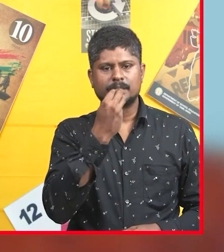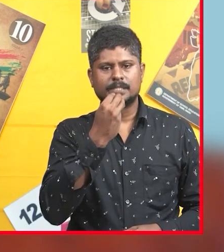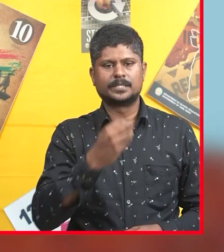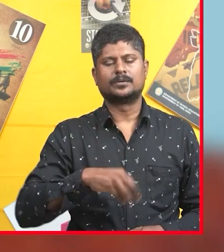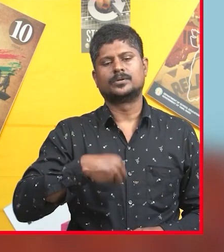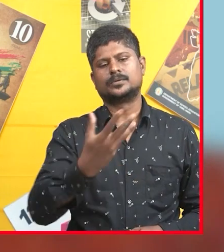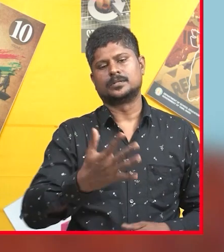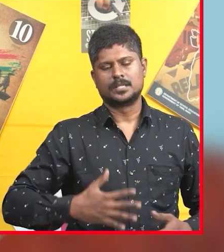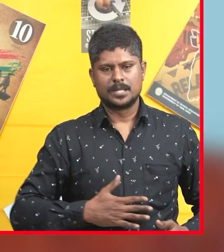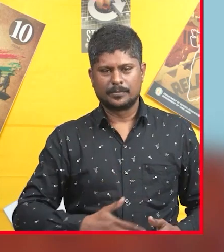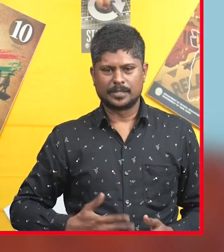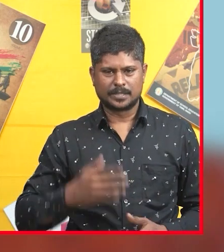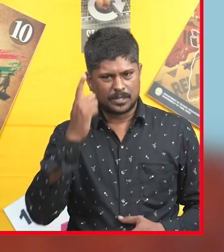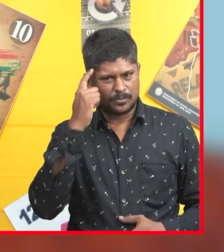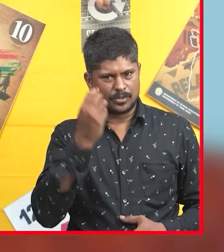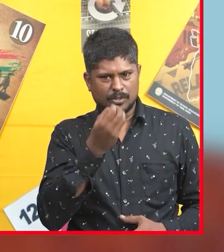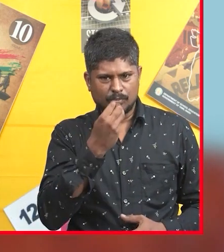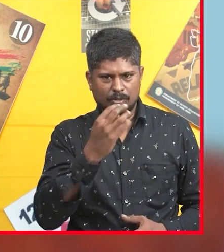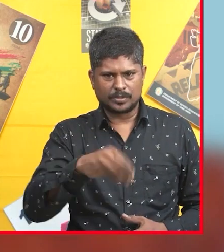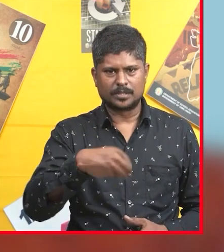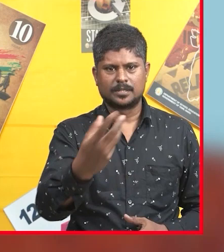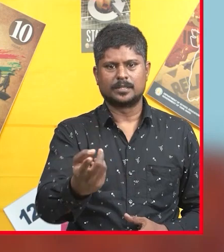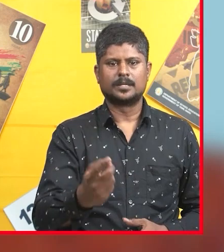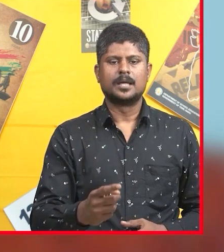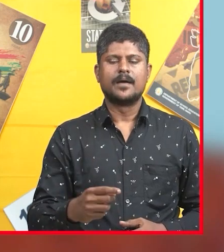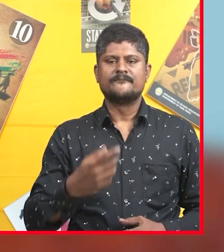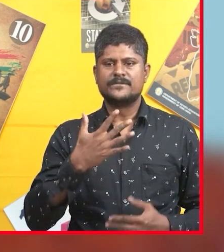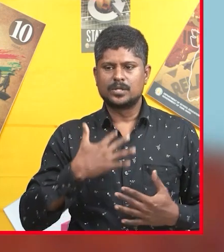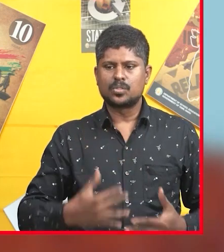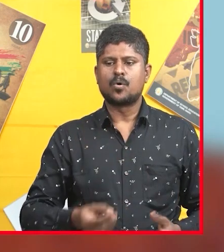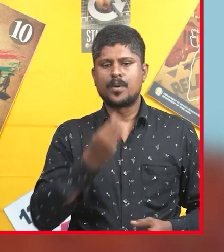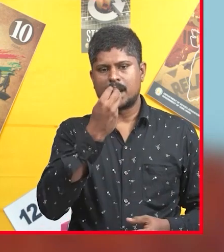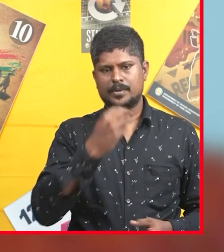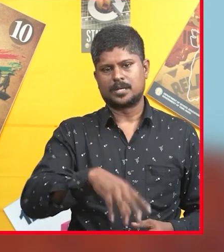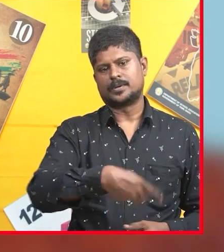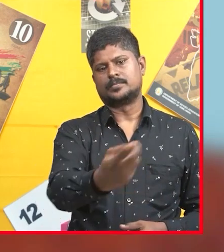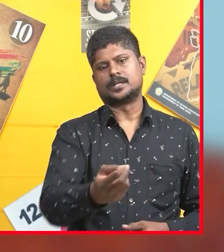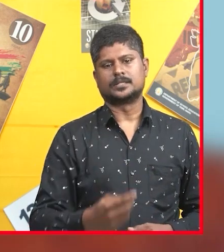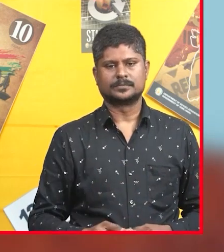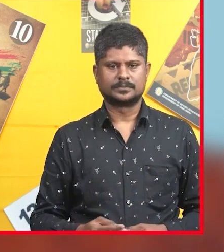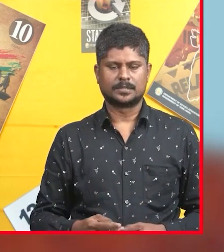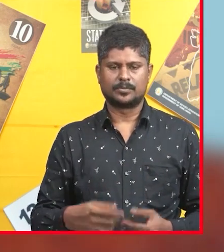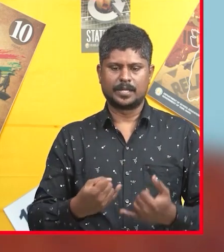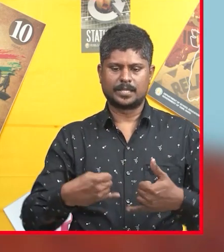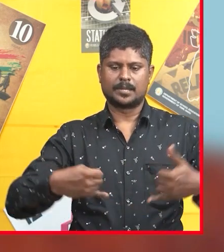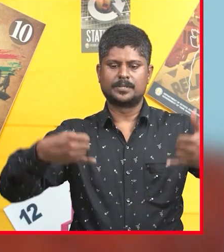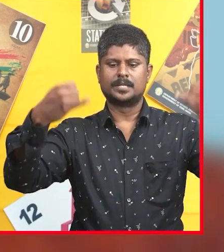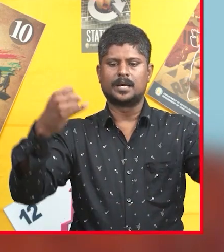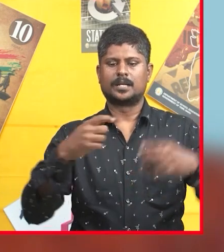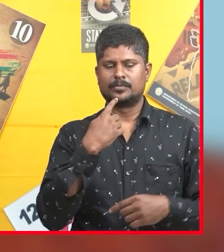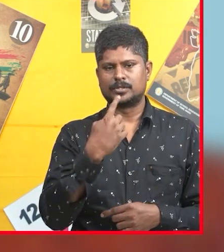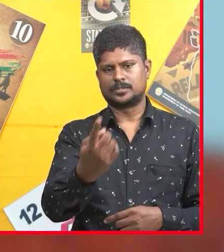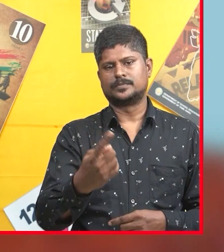உணவளிக்க வேண்டிய நிலை இருந்ததுனால விருந்தோம்பல்ங்கிற பண்பாடு நம்ம தமிழக இல்லங்களில்